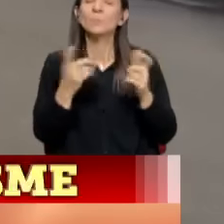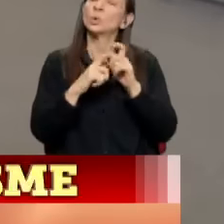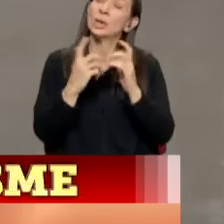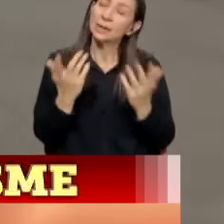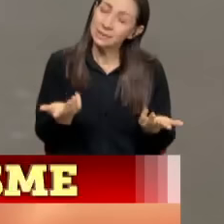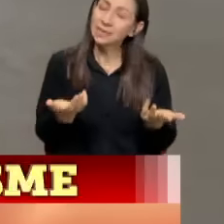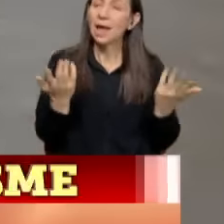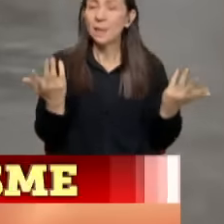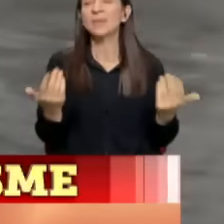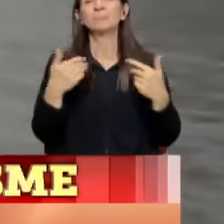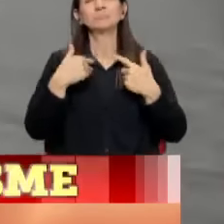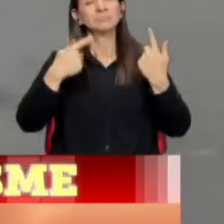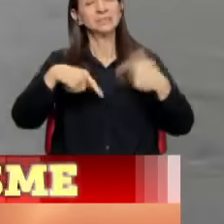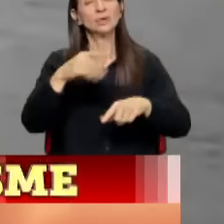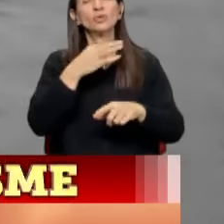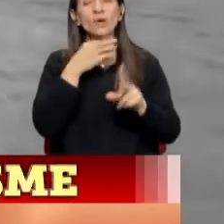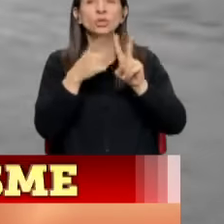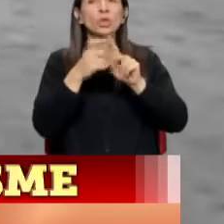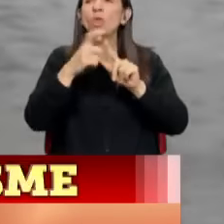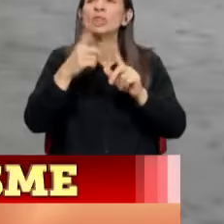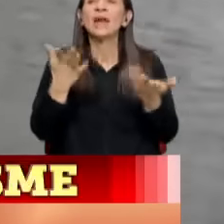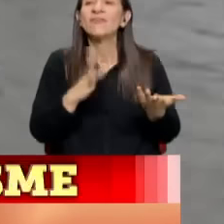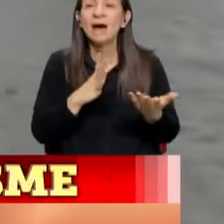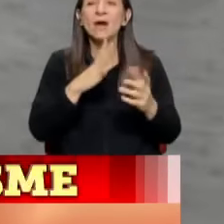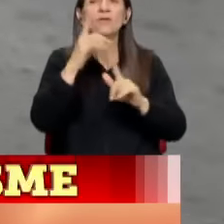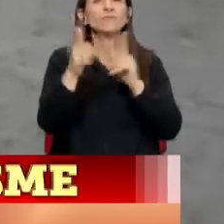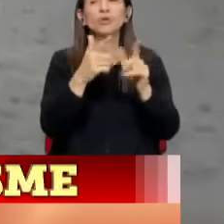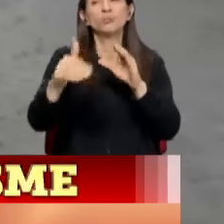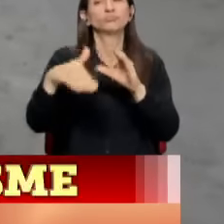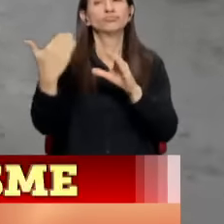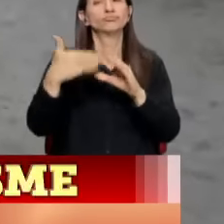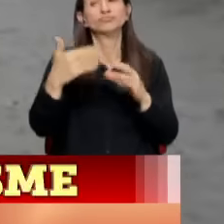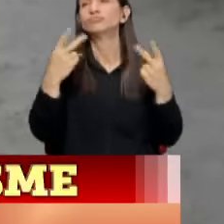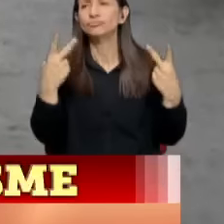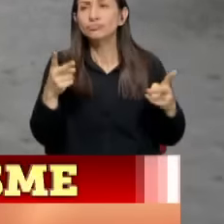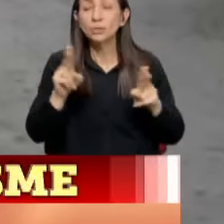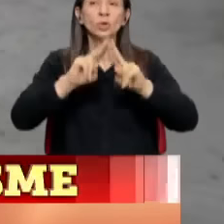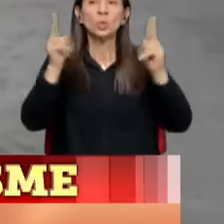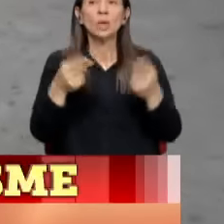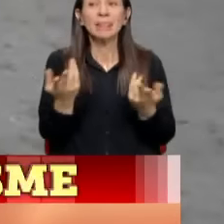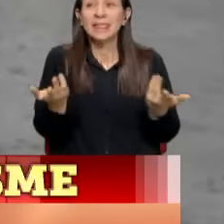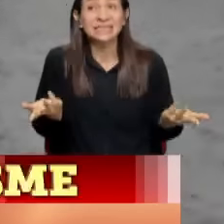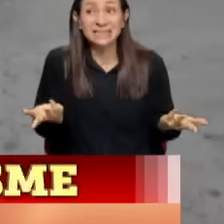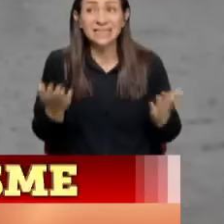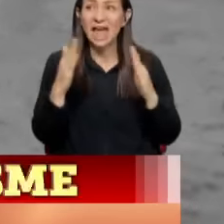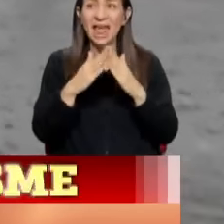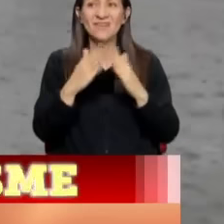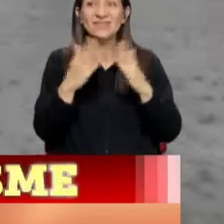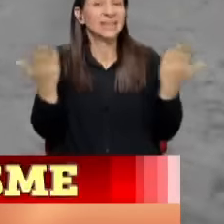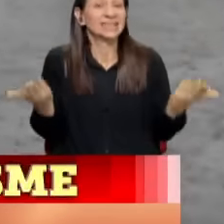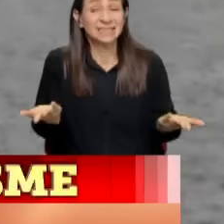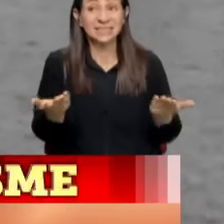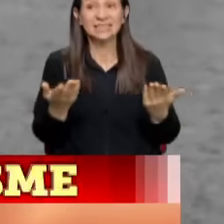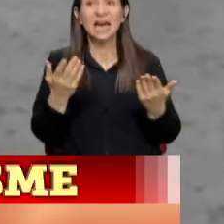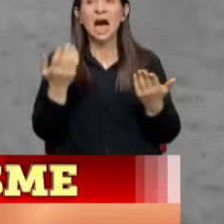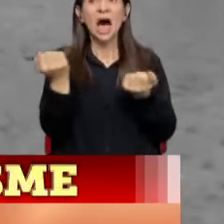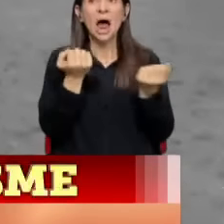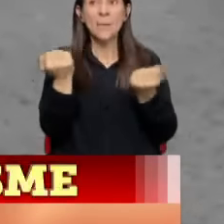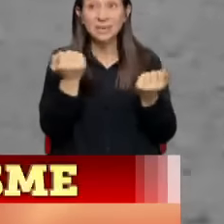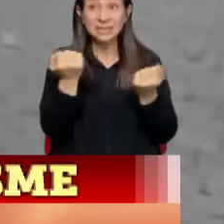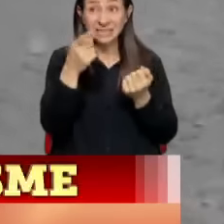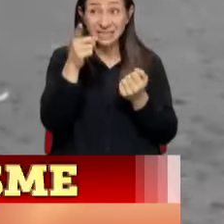günaydın, hem de bizlere lütfen notlarını da, görüntüleri de paylaşabilirsiniz. Dükkanınız ne durumda, eviniz ne durumda,